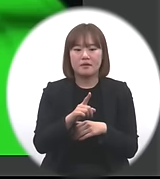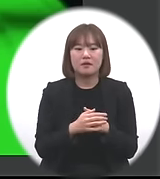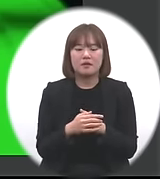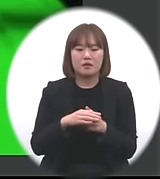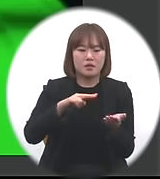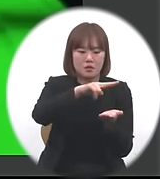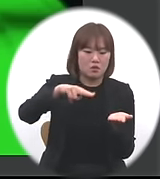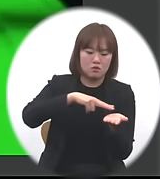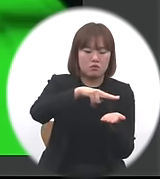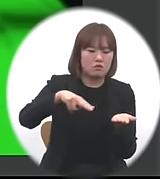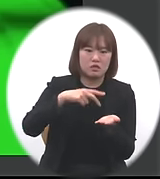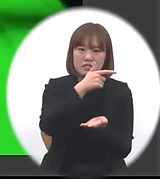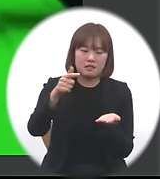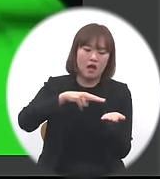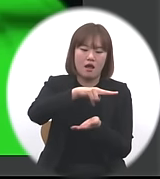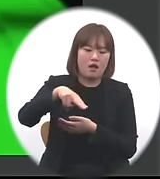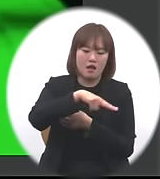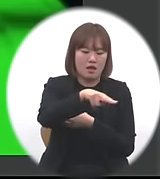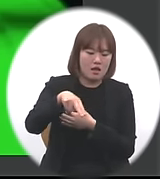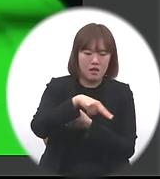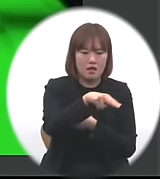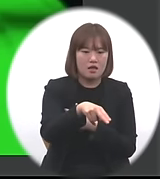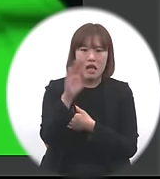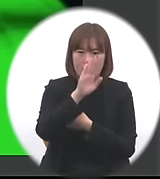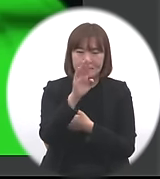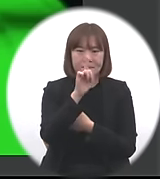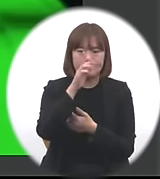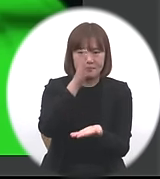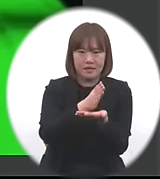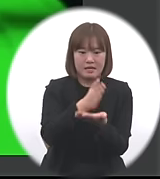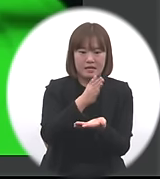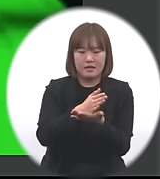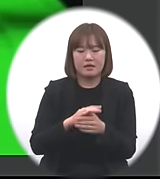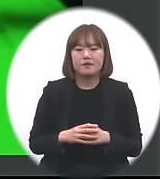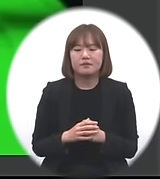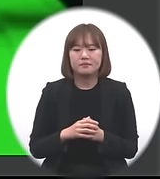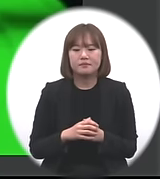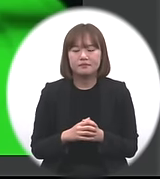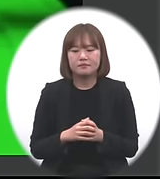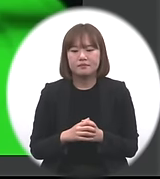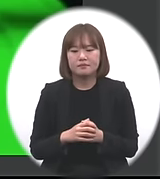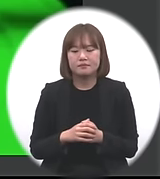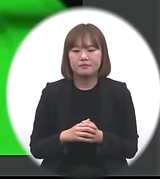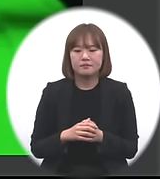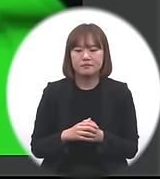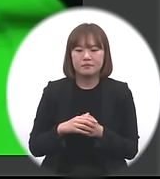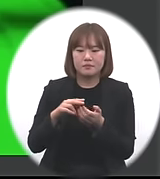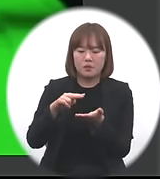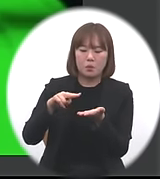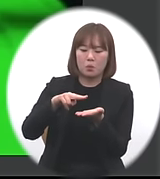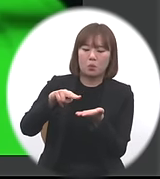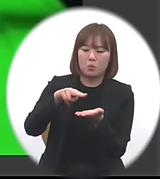라고 하는 건데, 자, 동그랗게가 이렇게 크게 동그라미를 그리시라는 게 아니에요. 이렇게 그리는 건 아니고요. 오른쪽에 있는